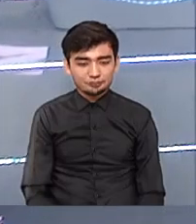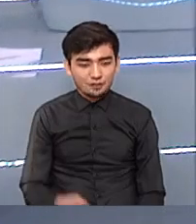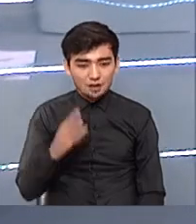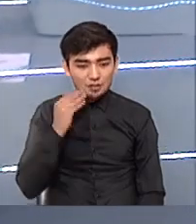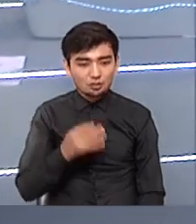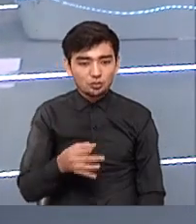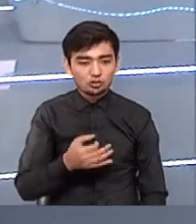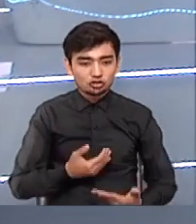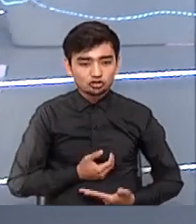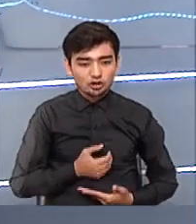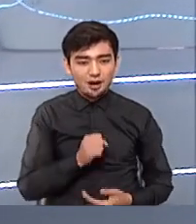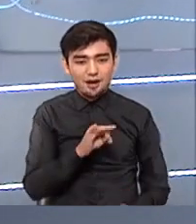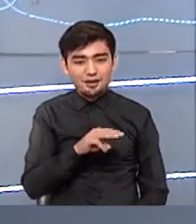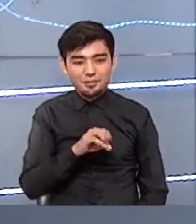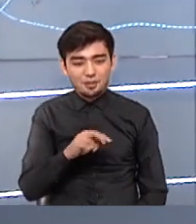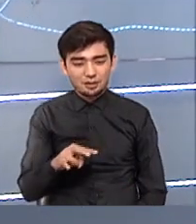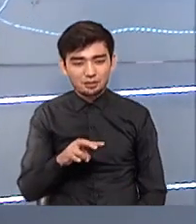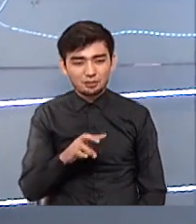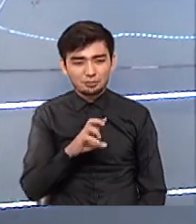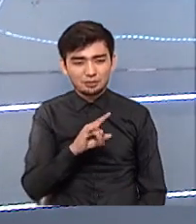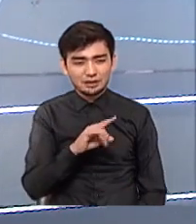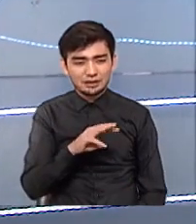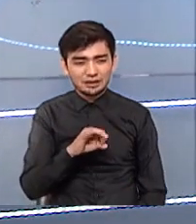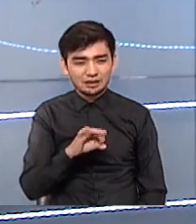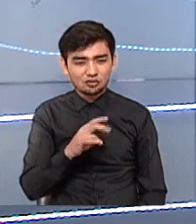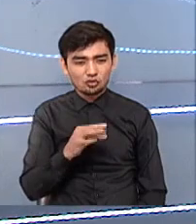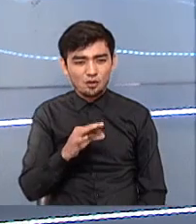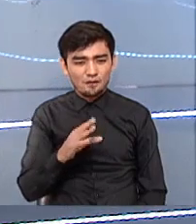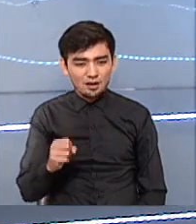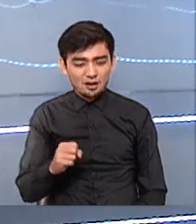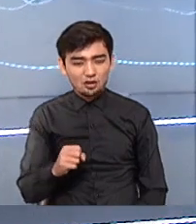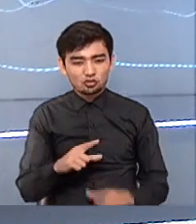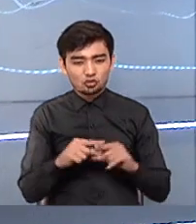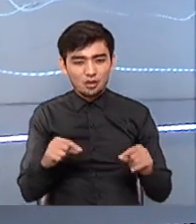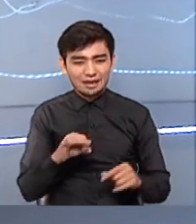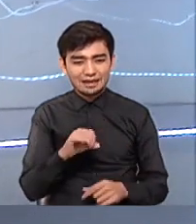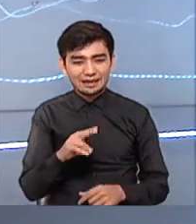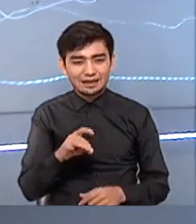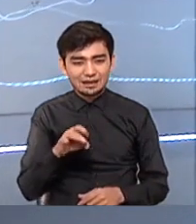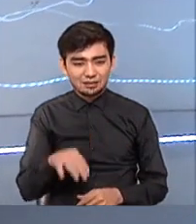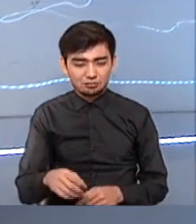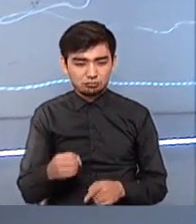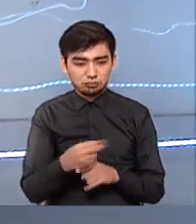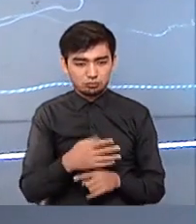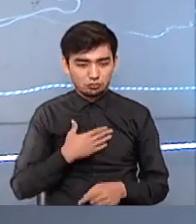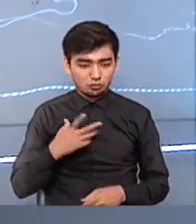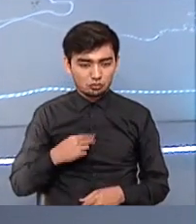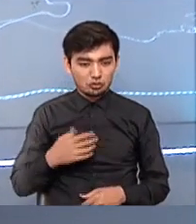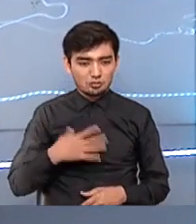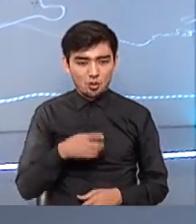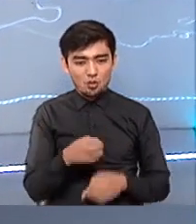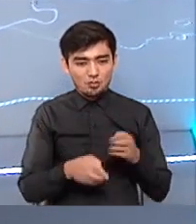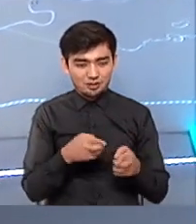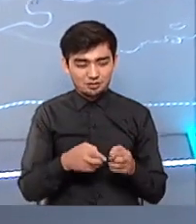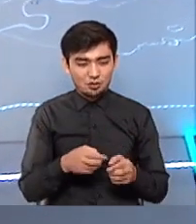Алматы облысының тұрғыны Айман Бітімшінова қызын мектеп интернаты негізсіз шығарып жібергеніне наразы. Айтуынша, күрделі ота